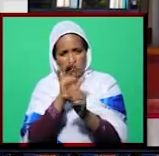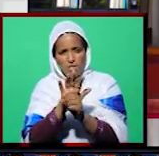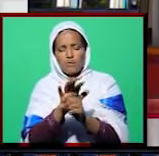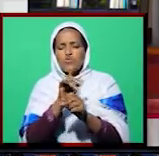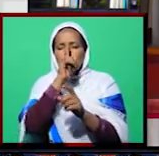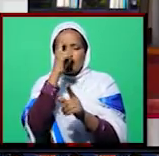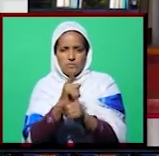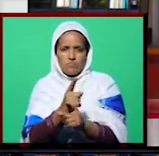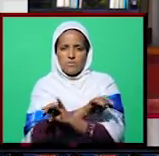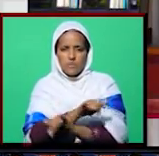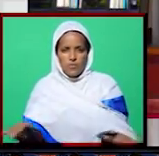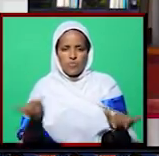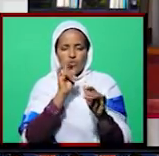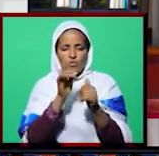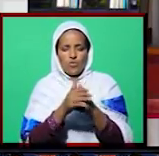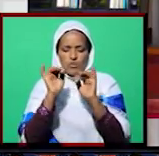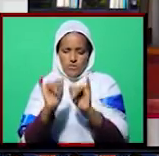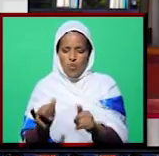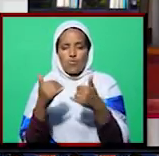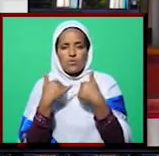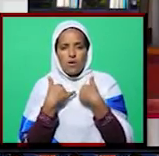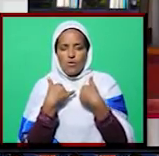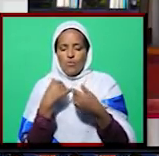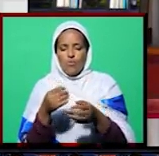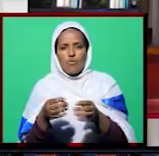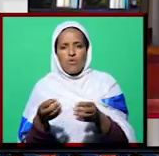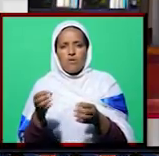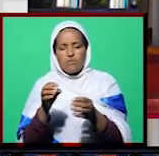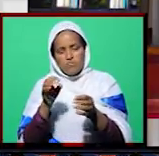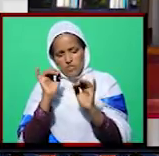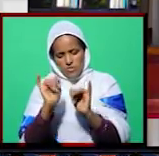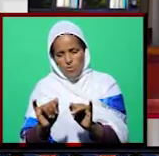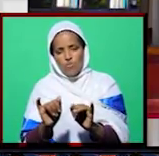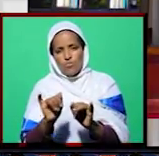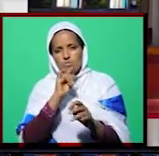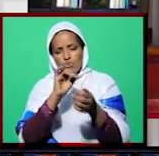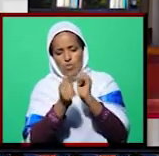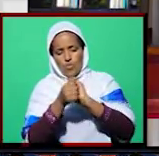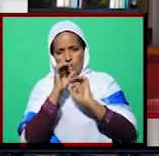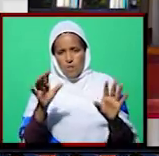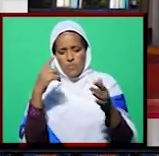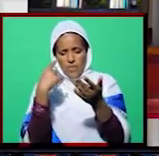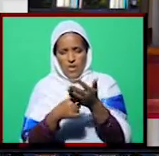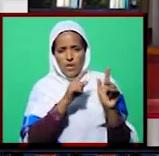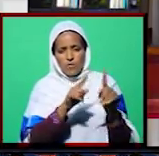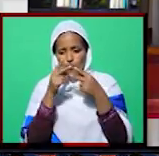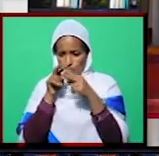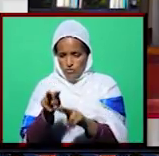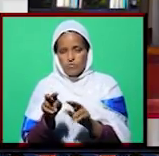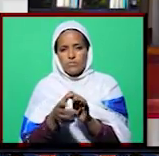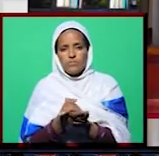ኪዳንም እውን ነው፣ እንዳለ ነው፣ አልተከለሰም፣ አልተፋለሰም። ይሄውም